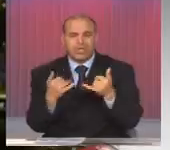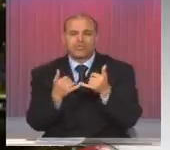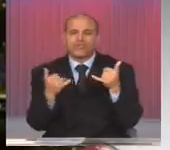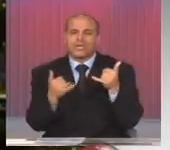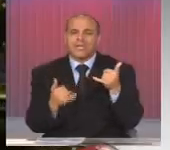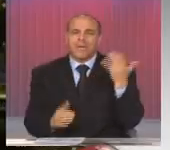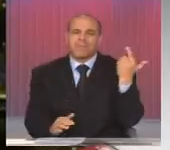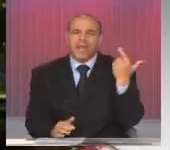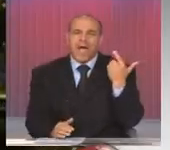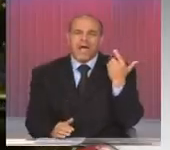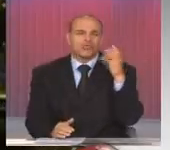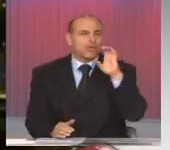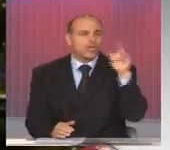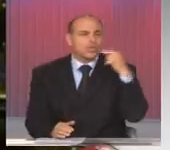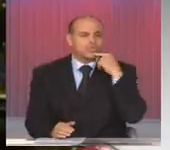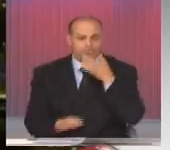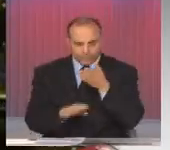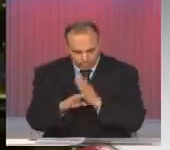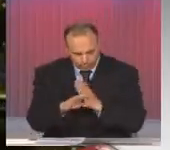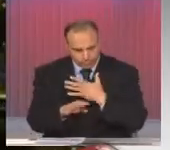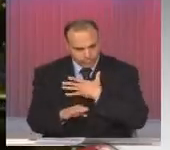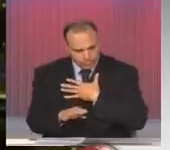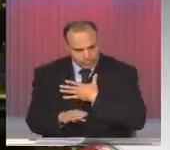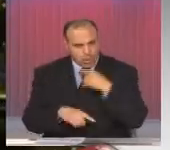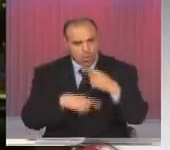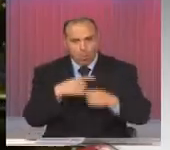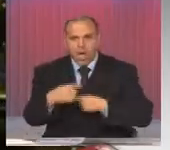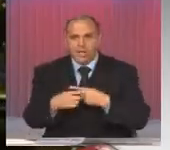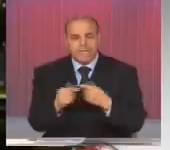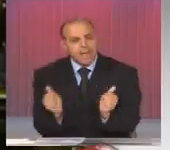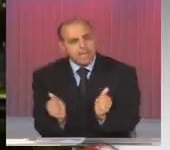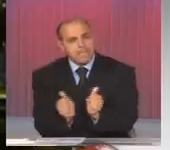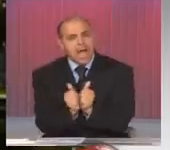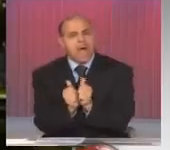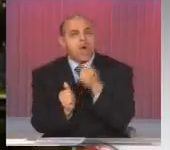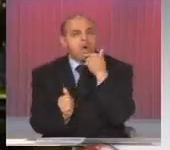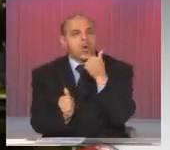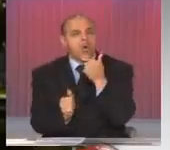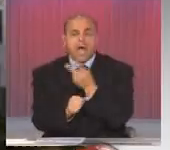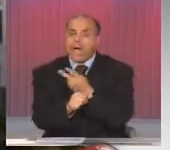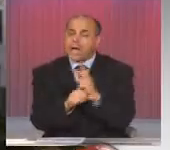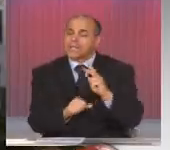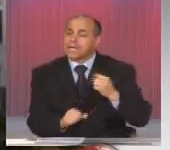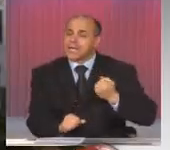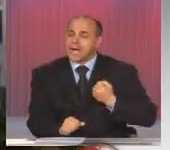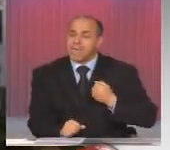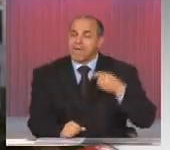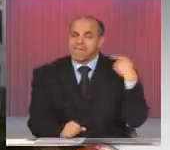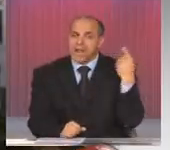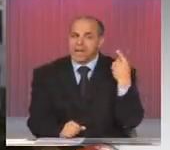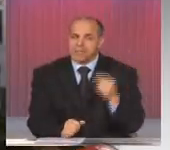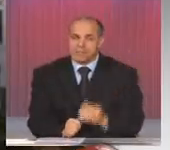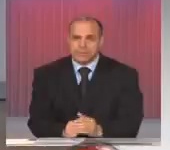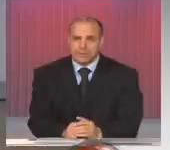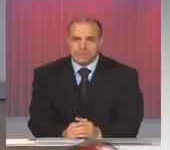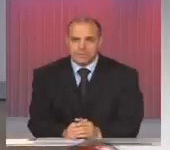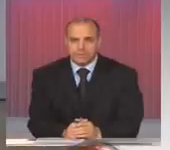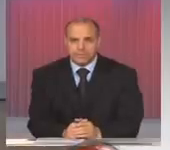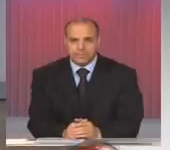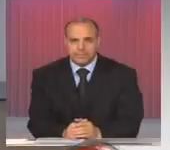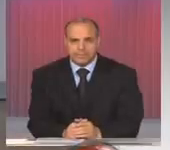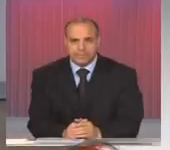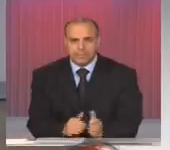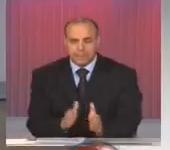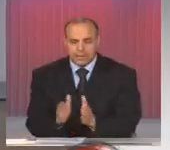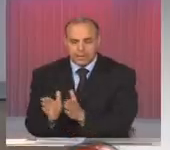في باريس، مؤكدا استعداده لمواصلة التعاون في مواجهة الخطر الإرهابي في العالم.